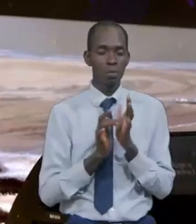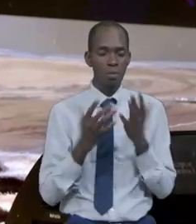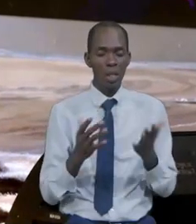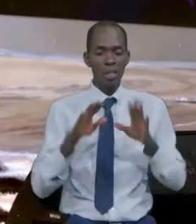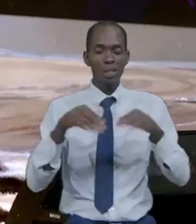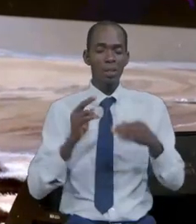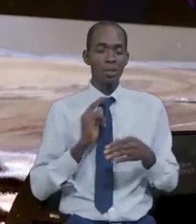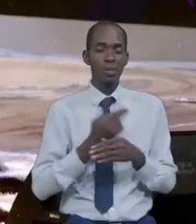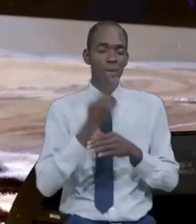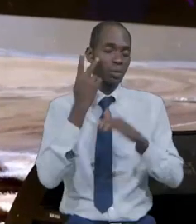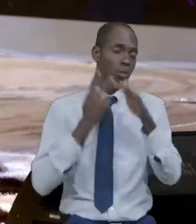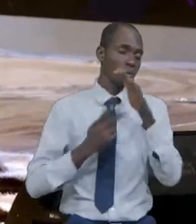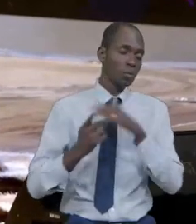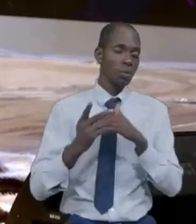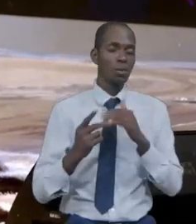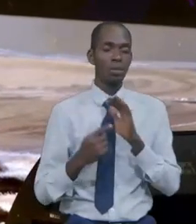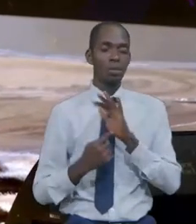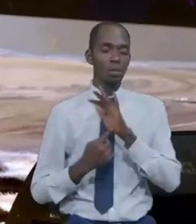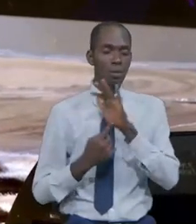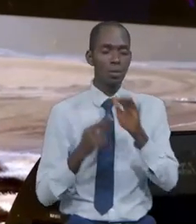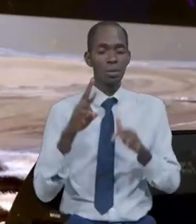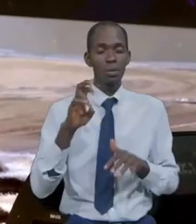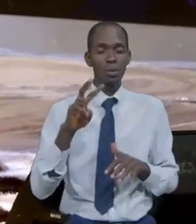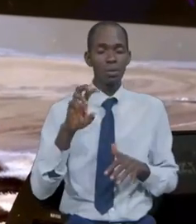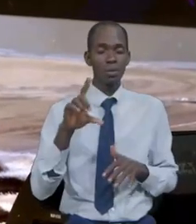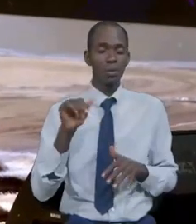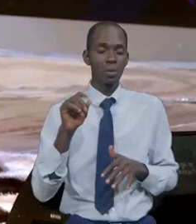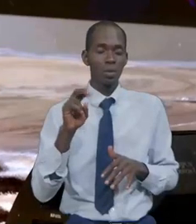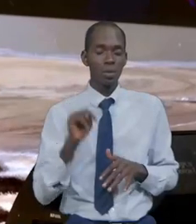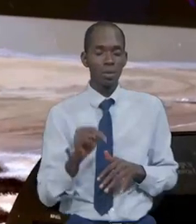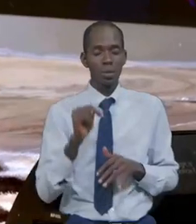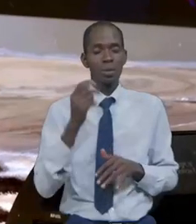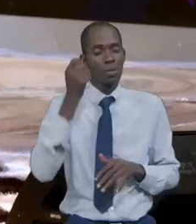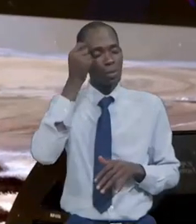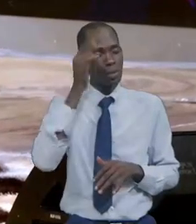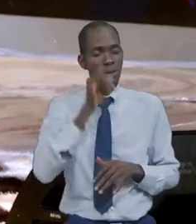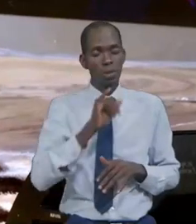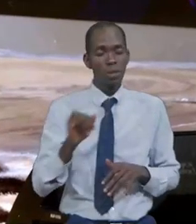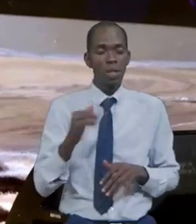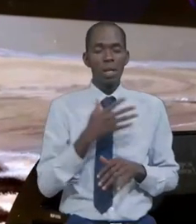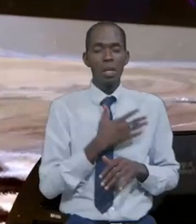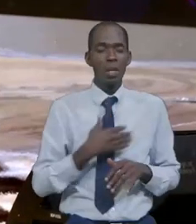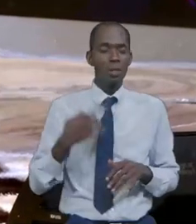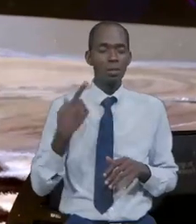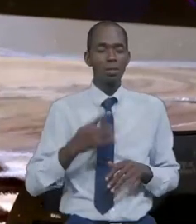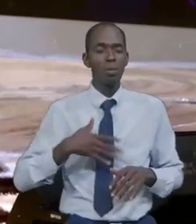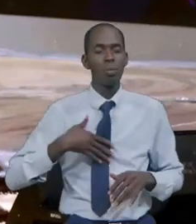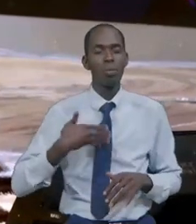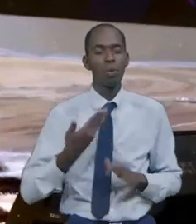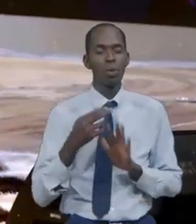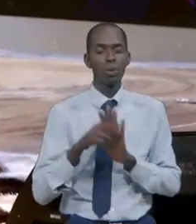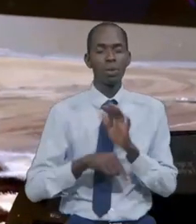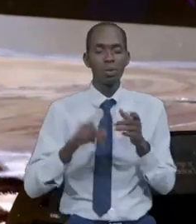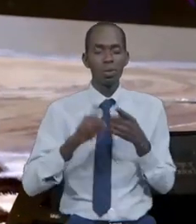la vision, la révélation, la perspicacité, la compréhension et la volonté à obéir